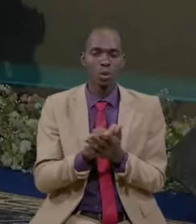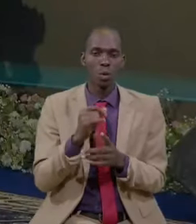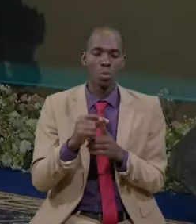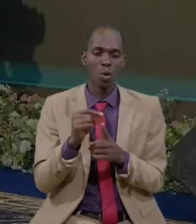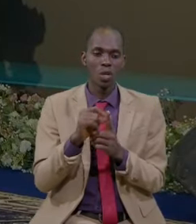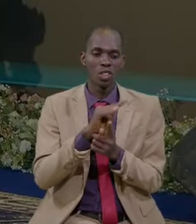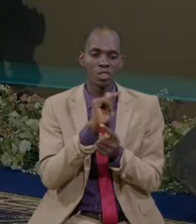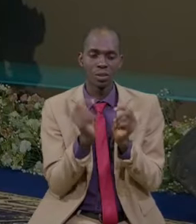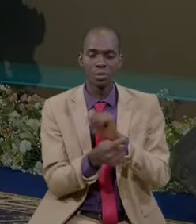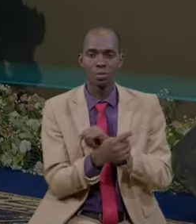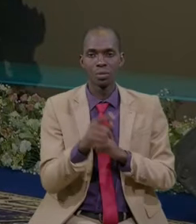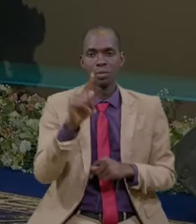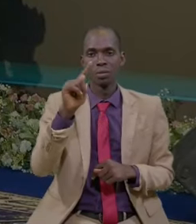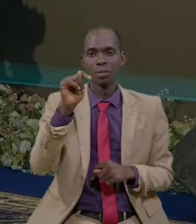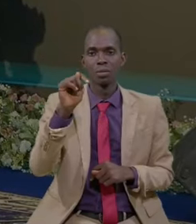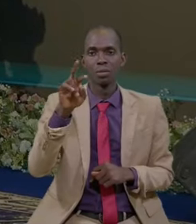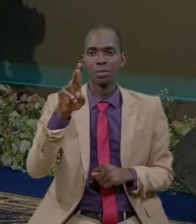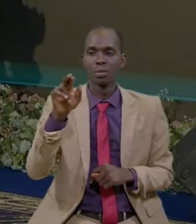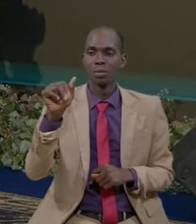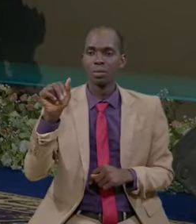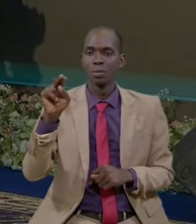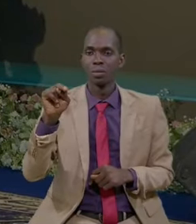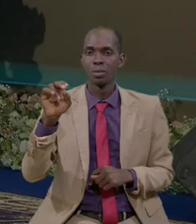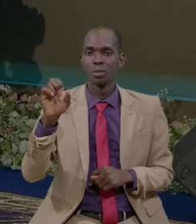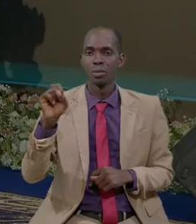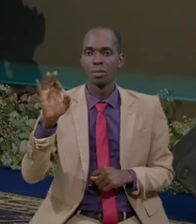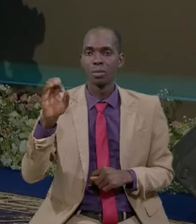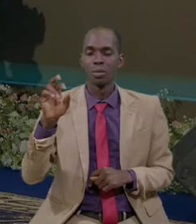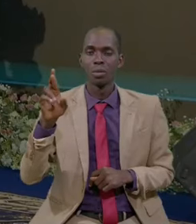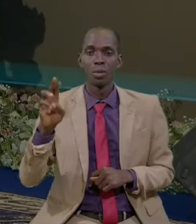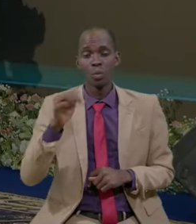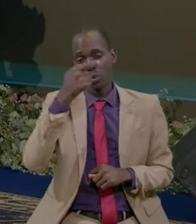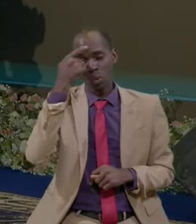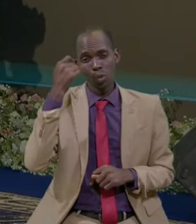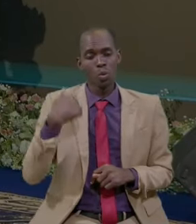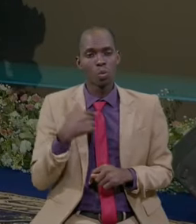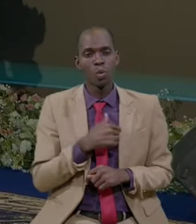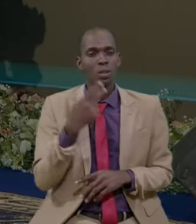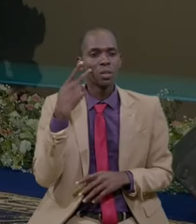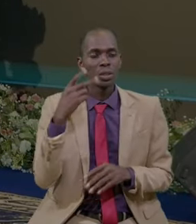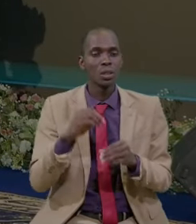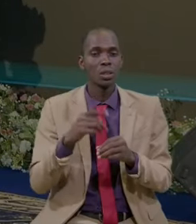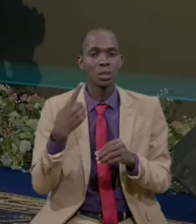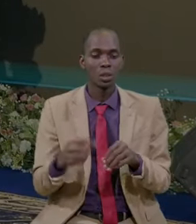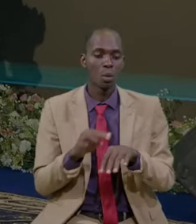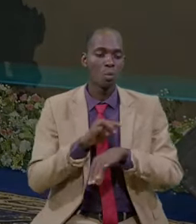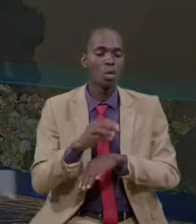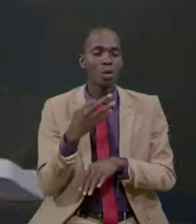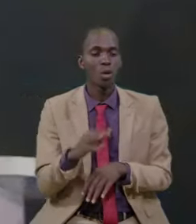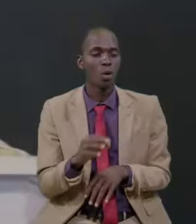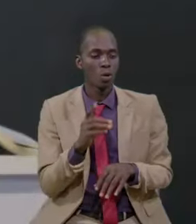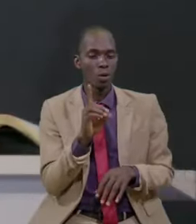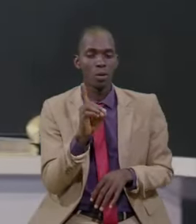transformer. Parce que nous avons vu dans le ministère de David, transformer. Nous avons dans le